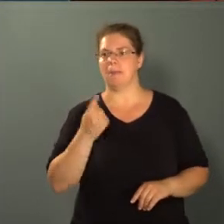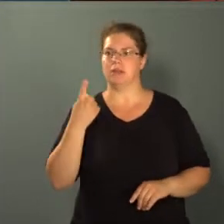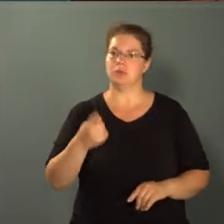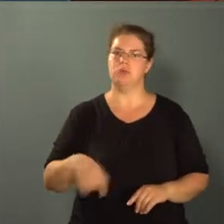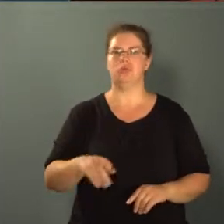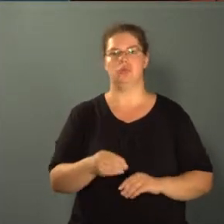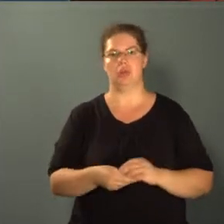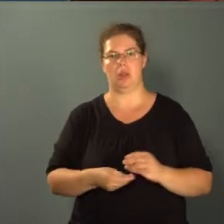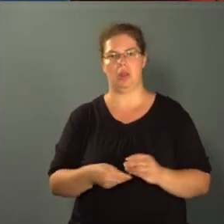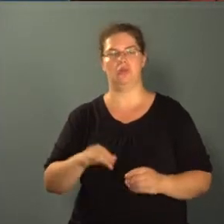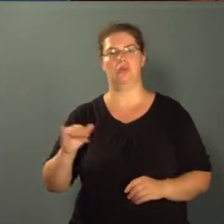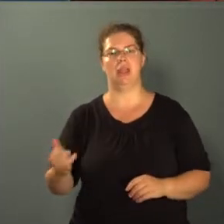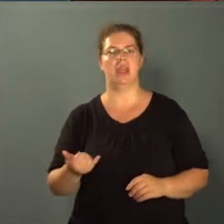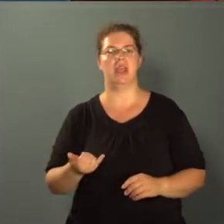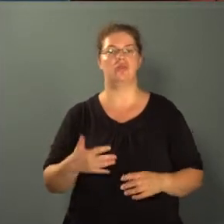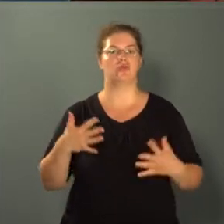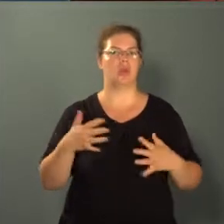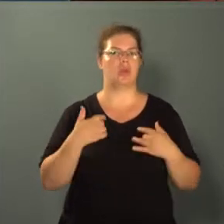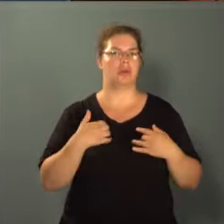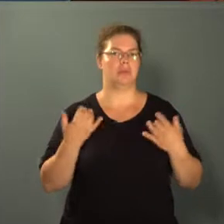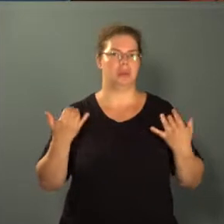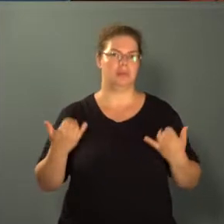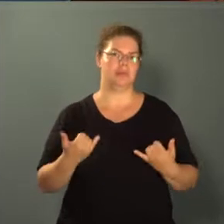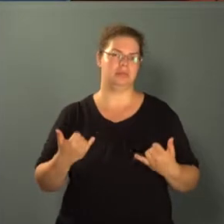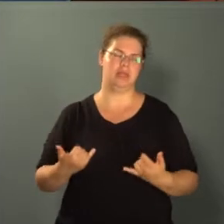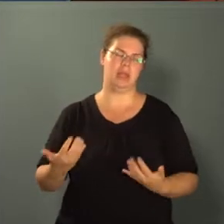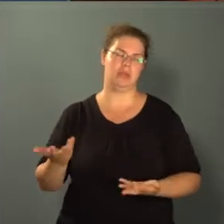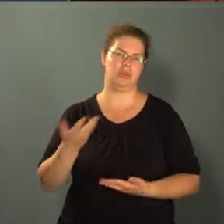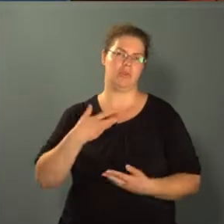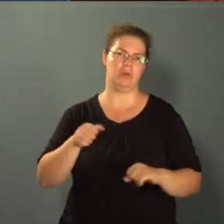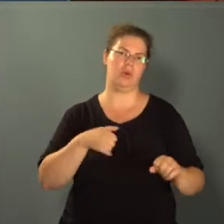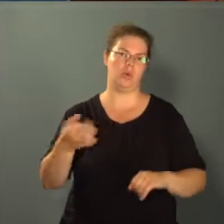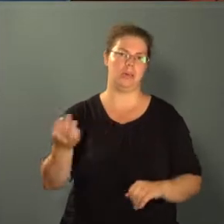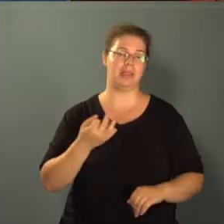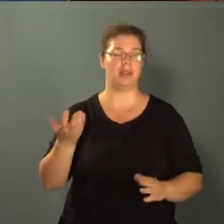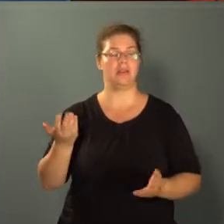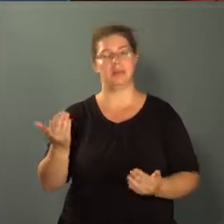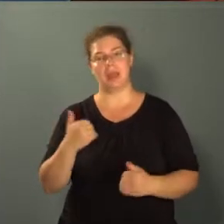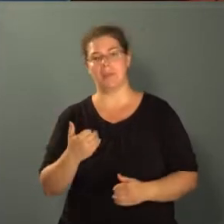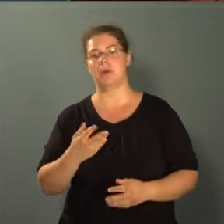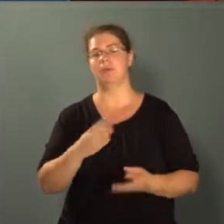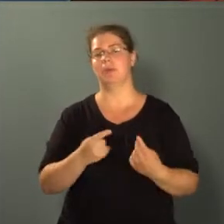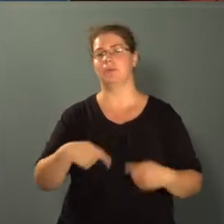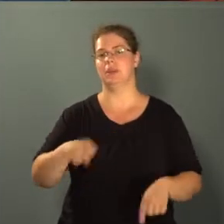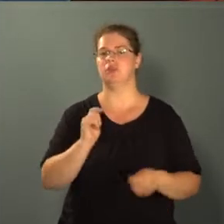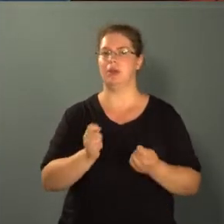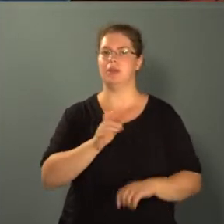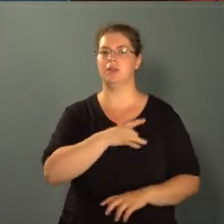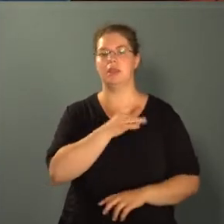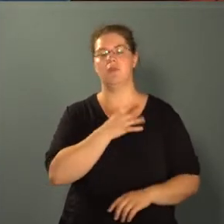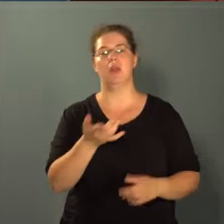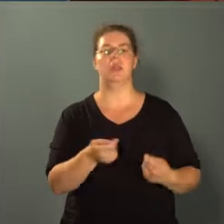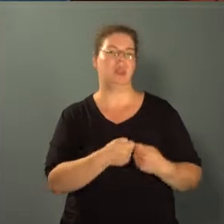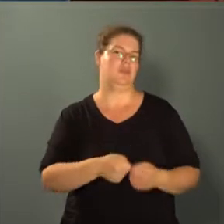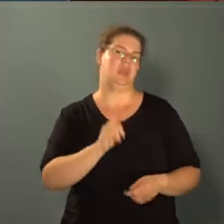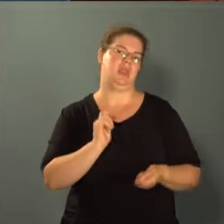amit tudtunk takarékoskodni, illetve nagyon nagy örömünkre idén is kaptunk az önkormányzattól támogatást, ugye mi is pályáztunk a civil